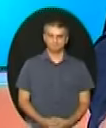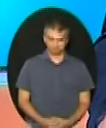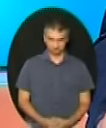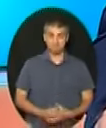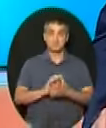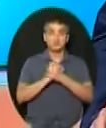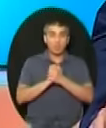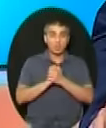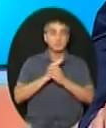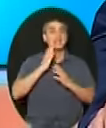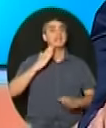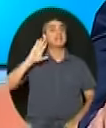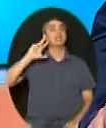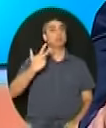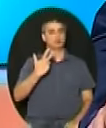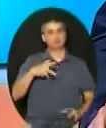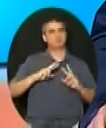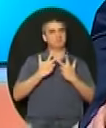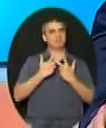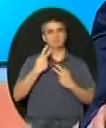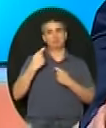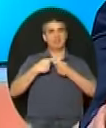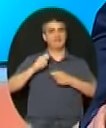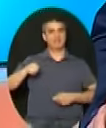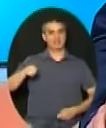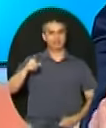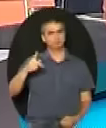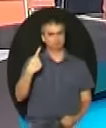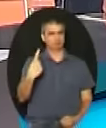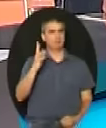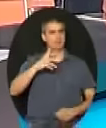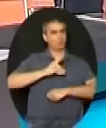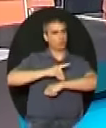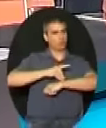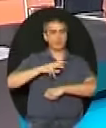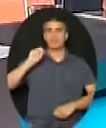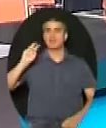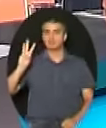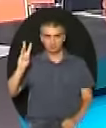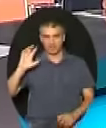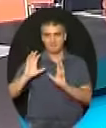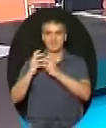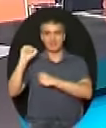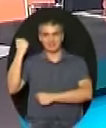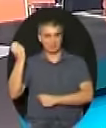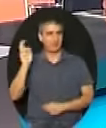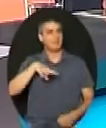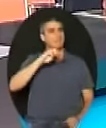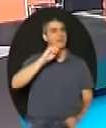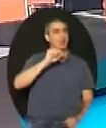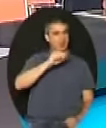שלום לכם, קריאה שלישית בצוות שלנו, שני חברי כנסת שהם גם דוקטורים, נחמן שי מהמחנה הציוני, מייקל